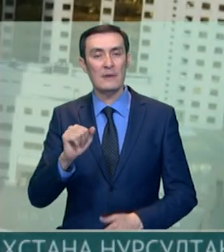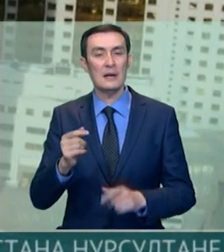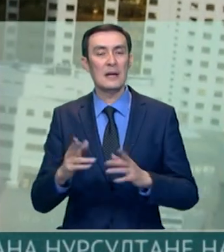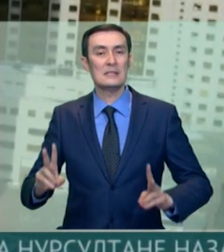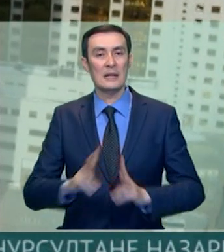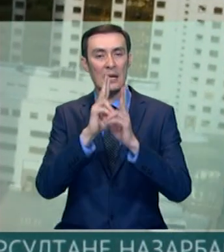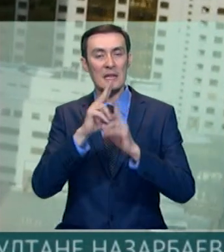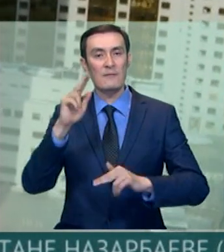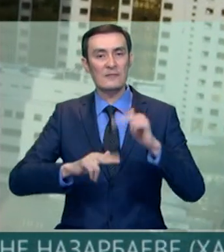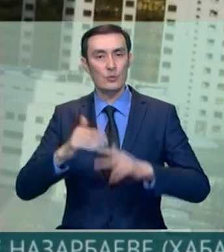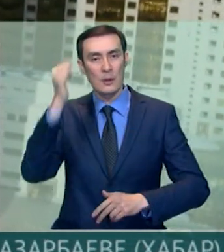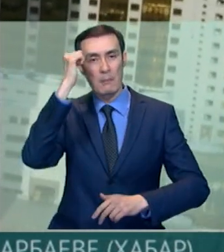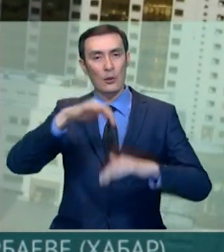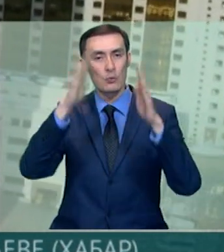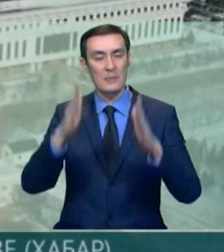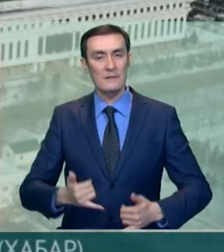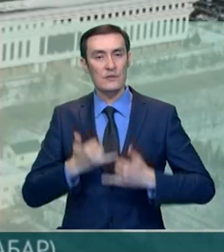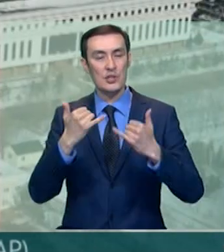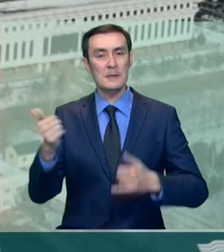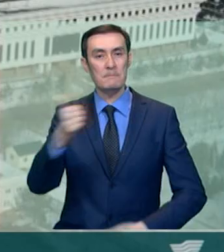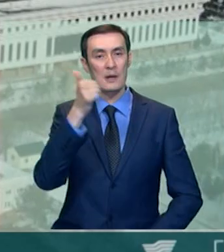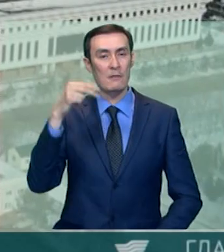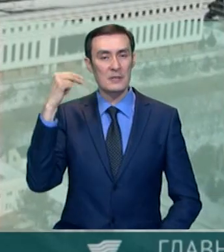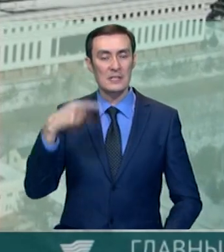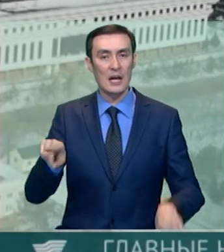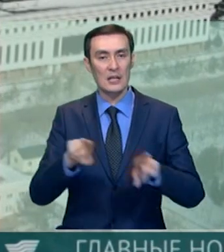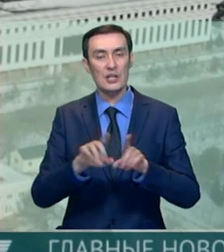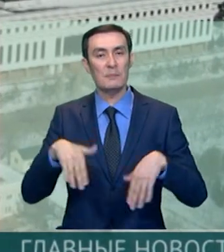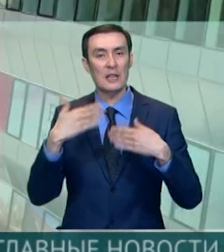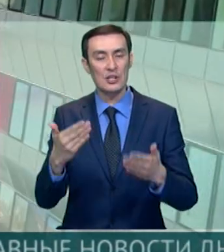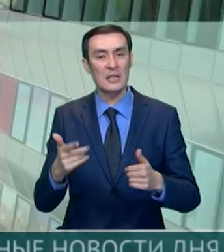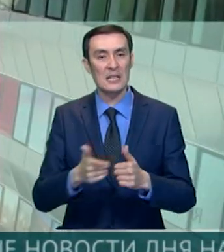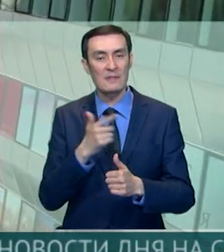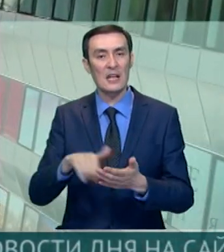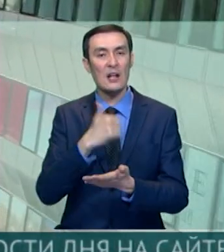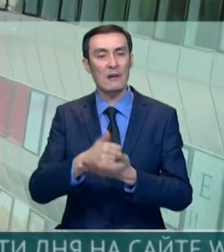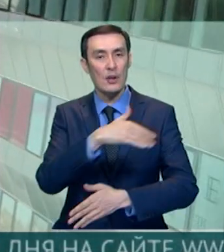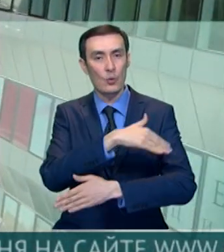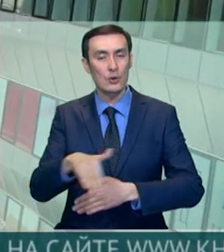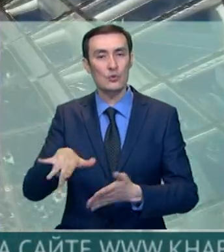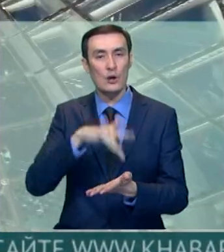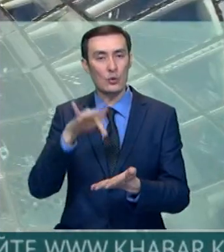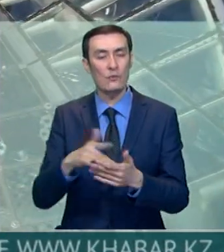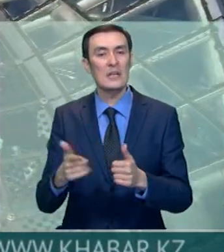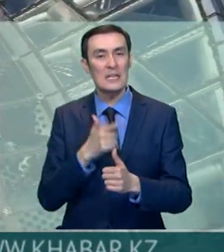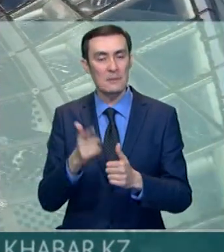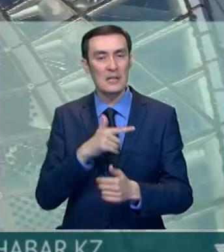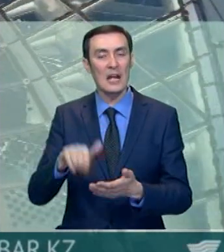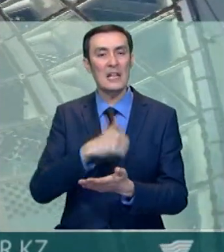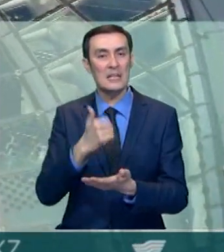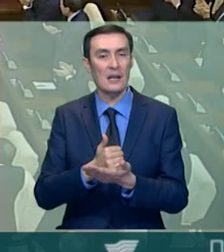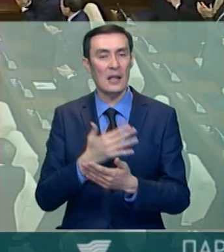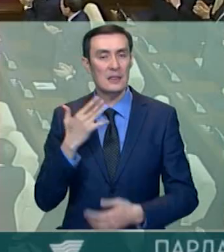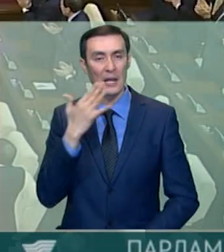и воздвигнуть монумент в честь первого президента, а также предложил назвать главные улицы всех городов именем лидера